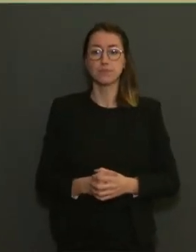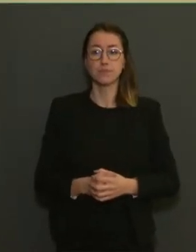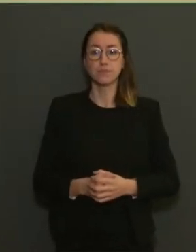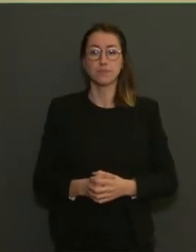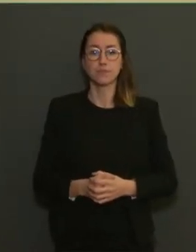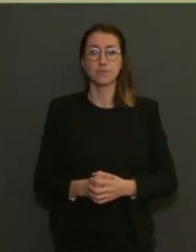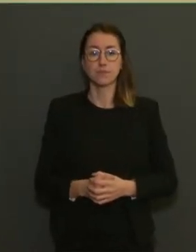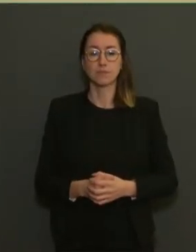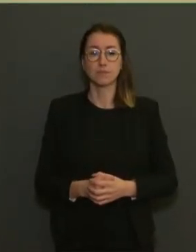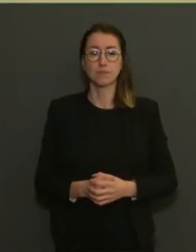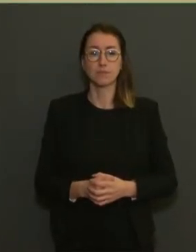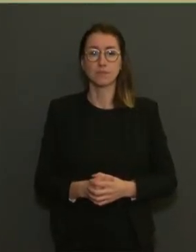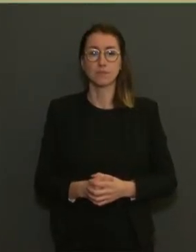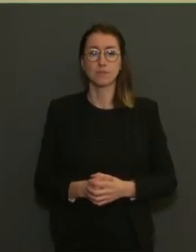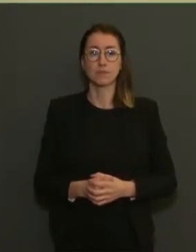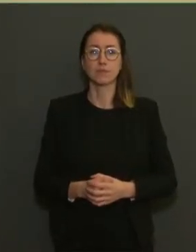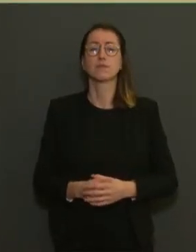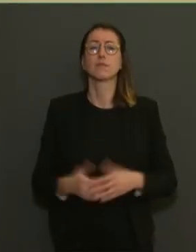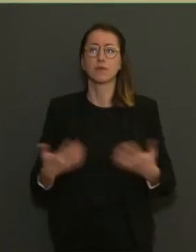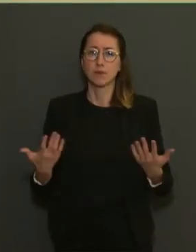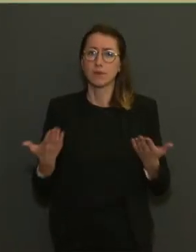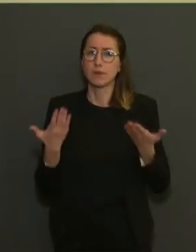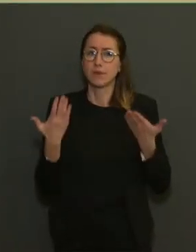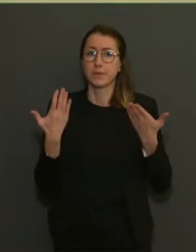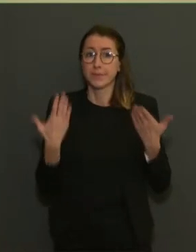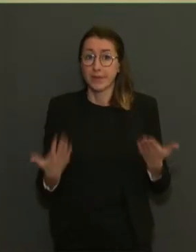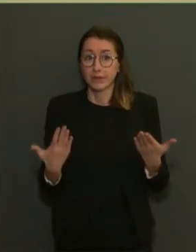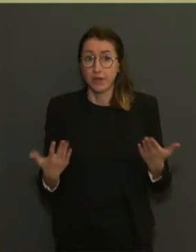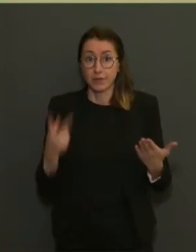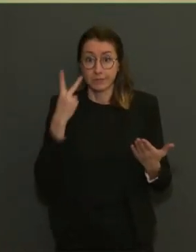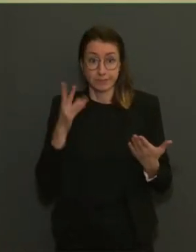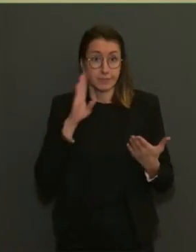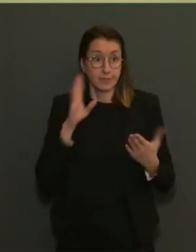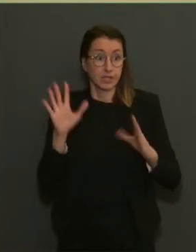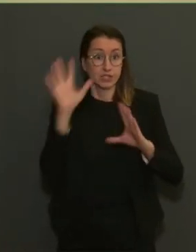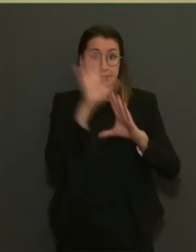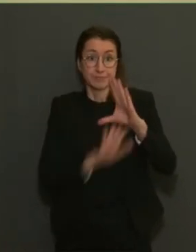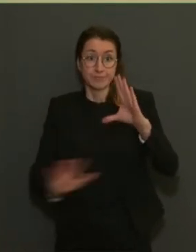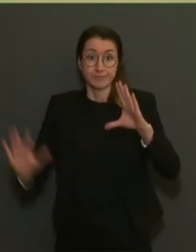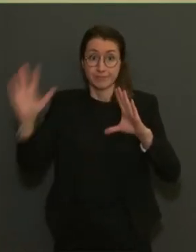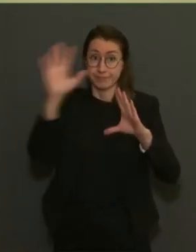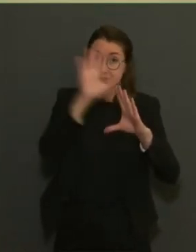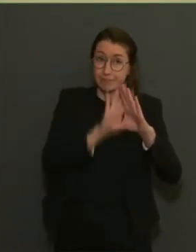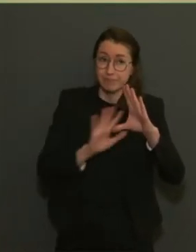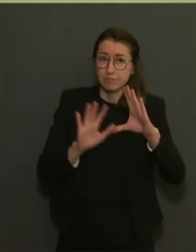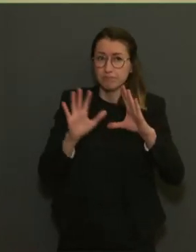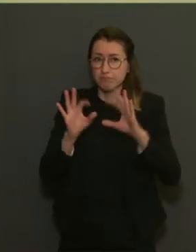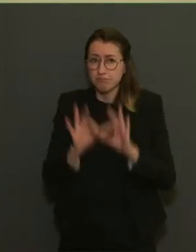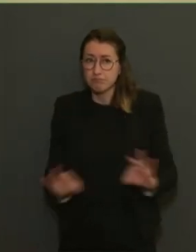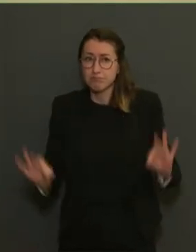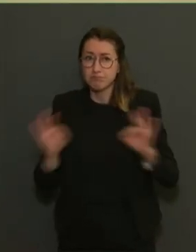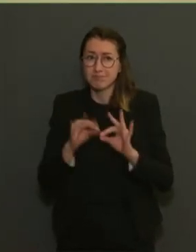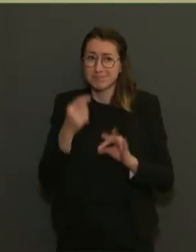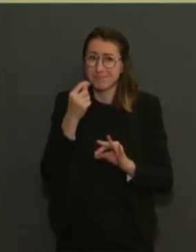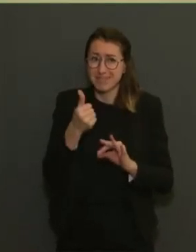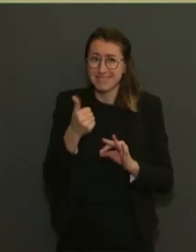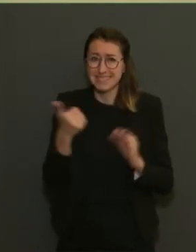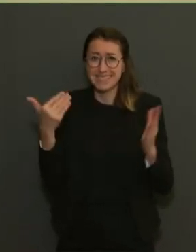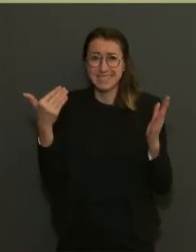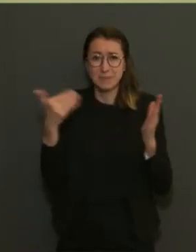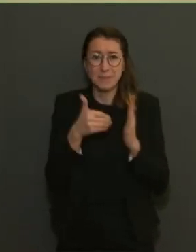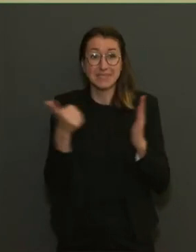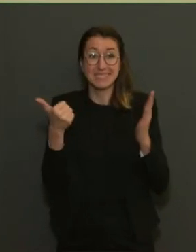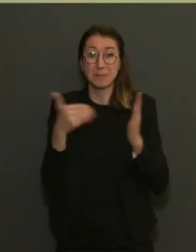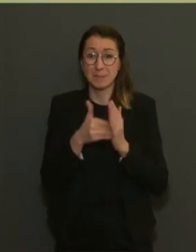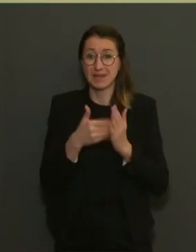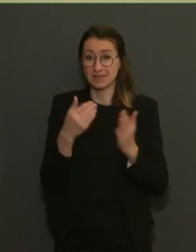Ceci nous amène à avoir maintenant en Belgique près de 6200 patients, en l'occurrence 6187 patients